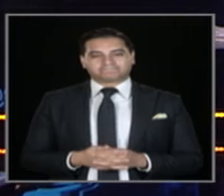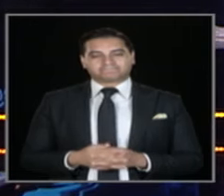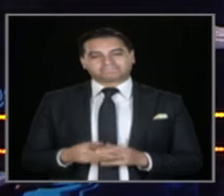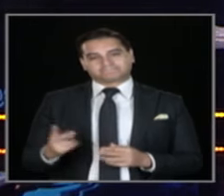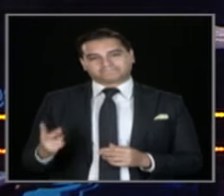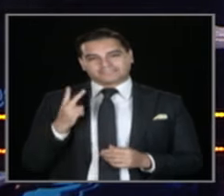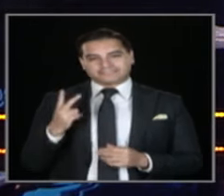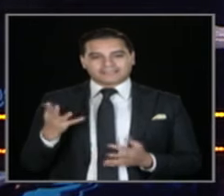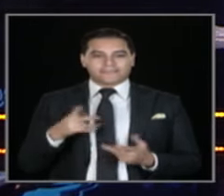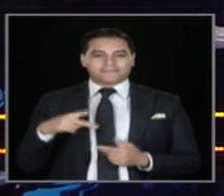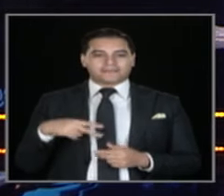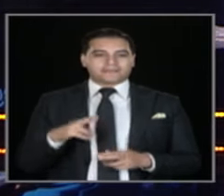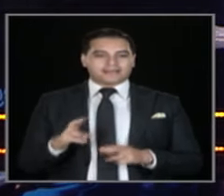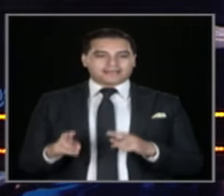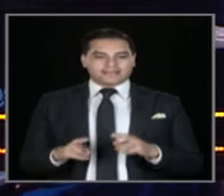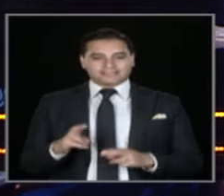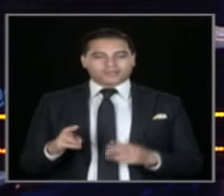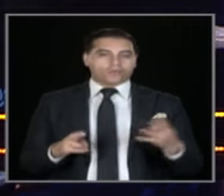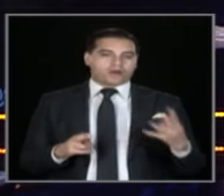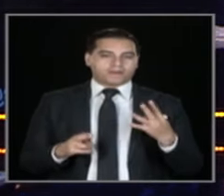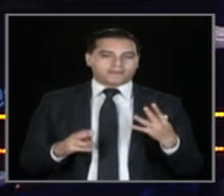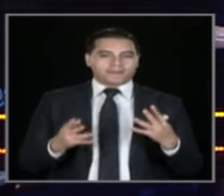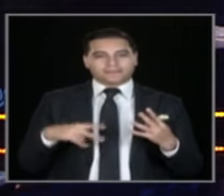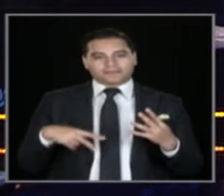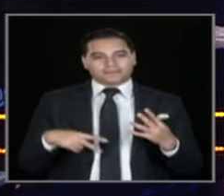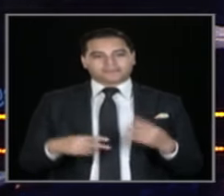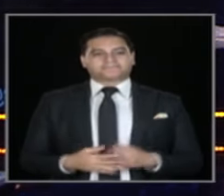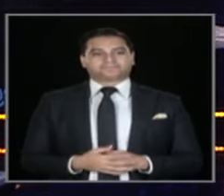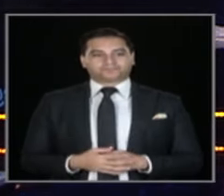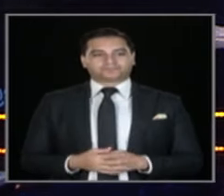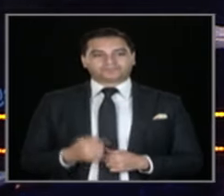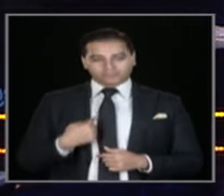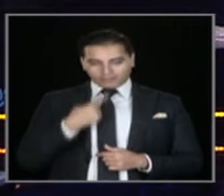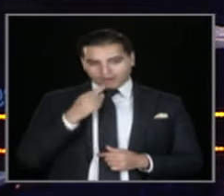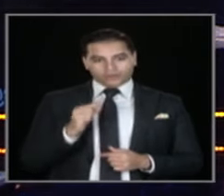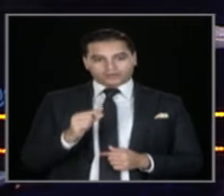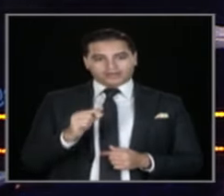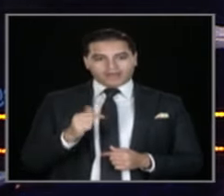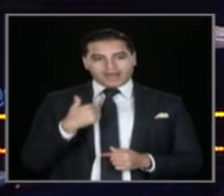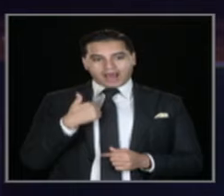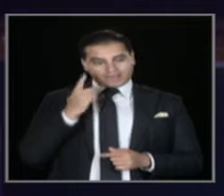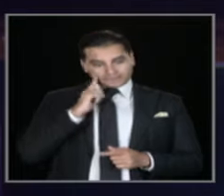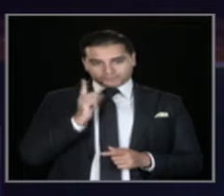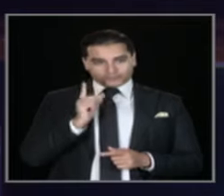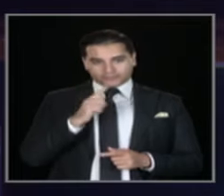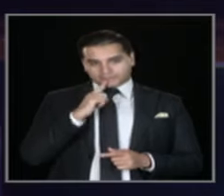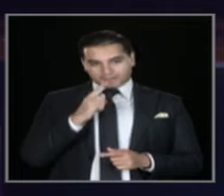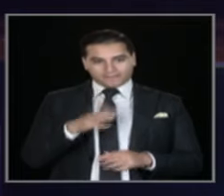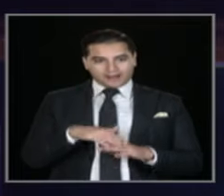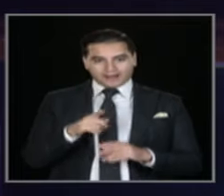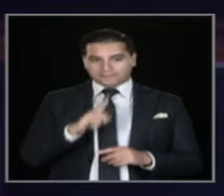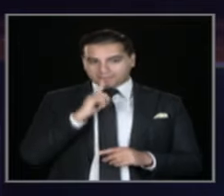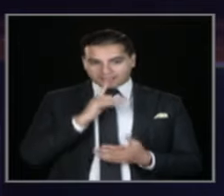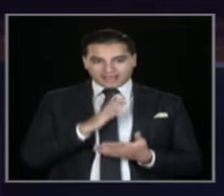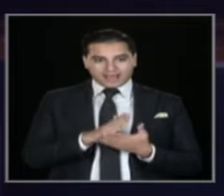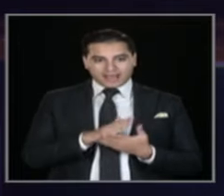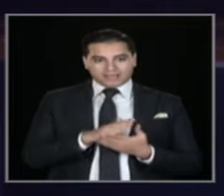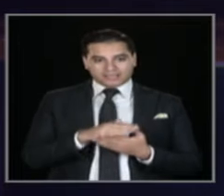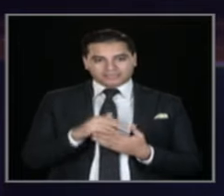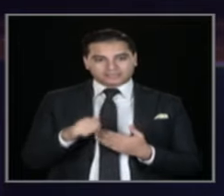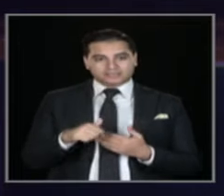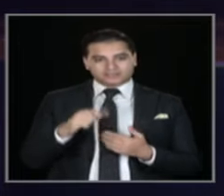اثنين من تمانية واربعة من تمانية. أنا أقولك حاجة، أنا مش بلومك، بس الحقيقة صعب